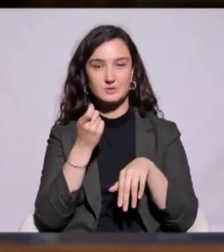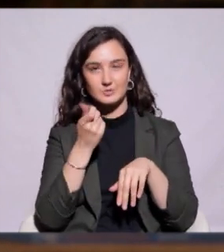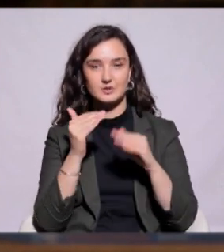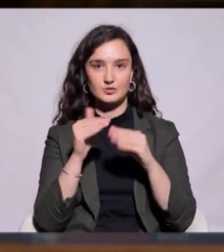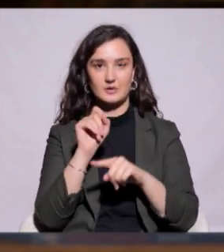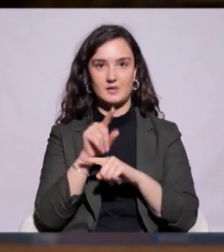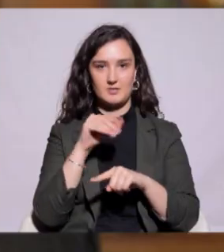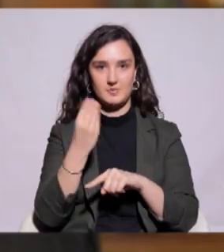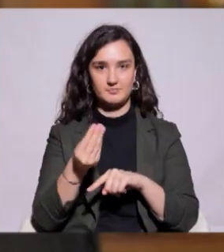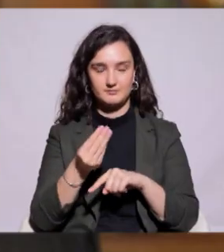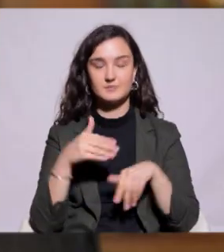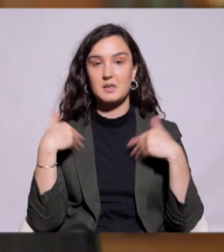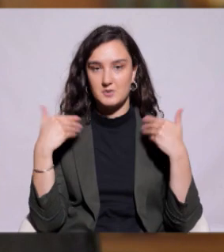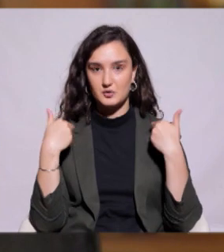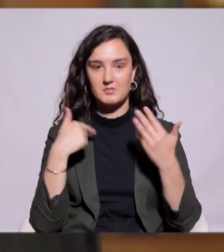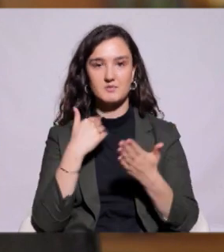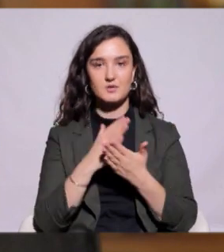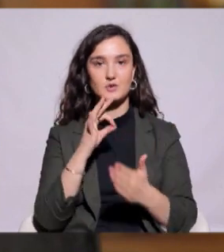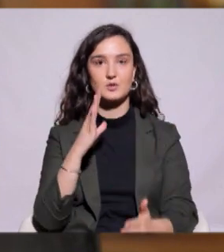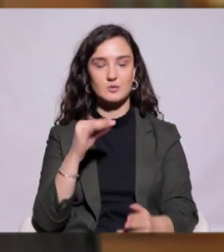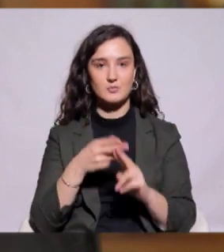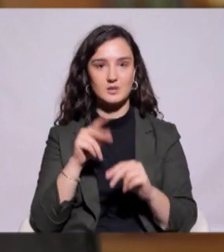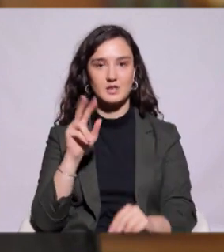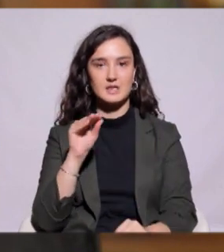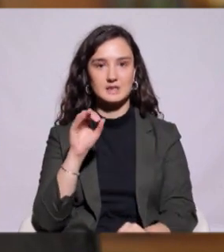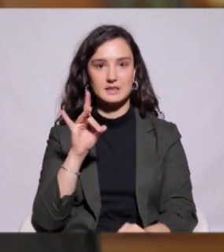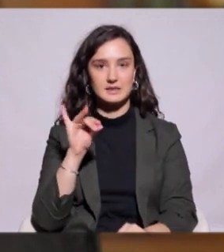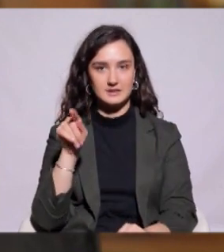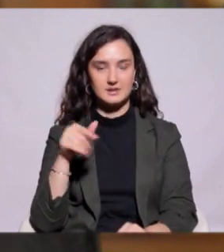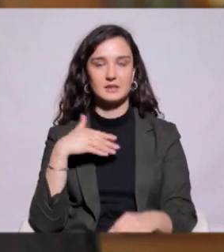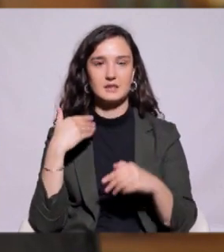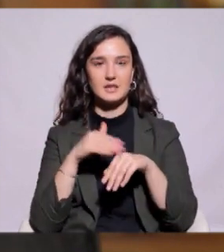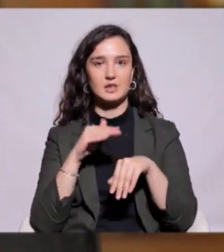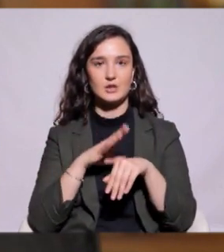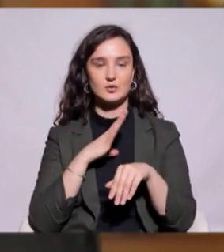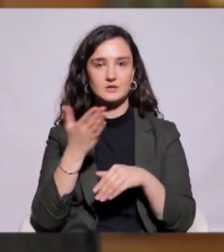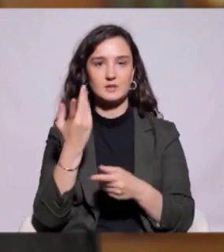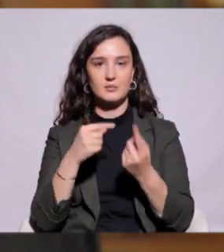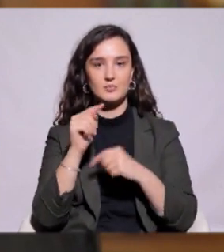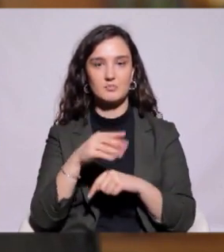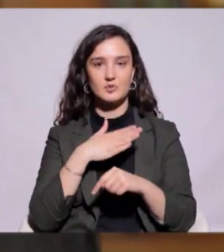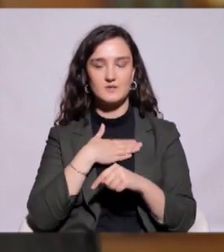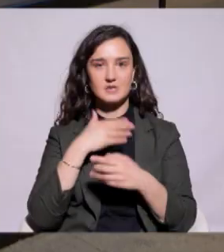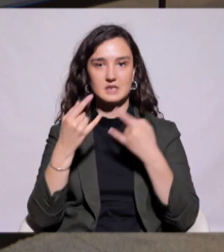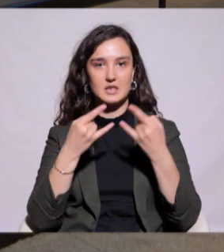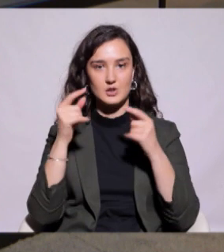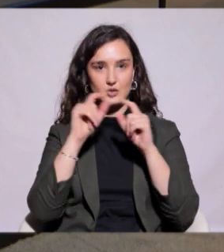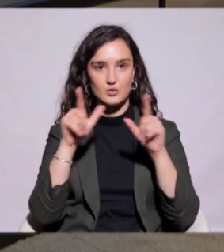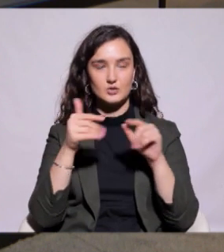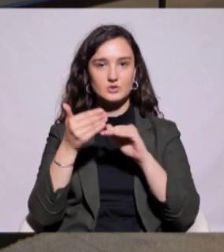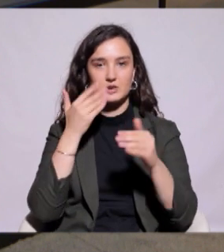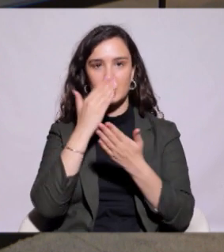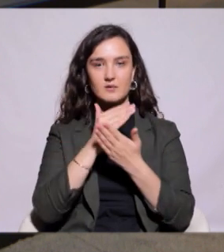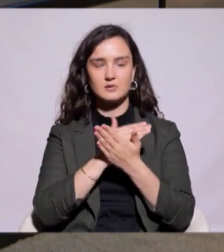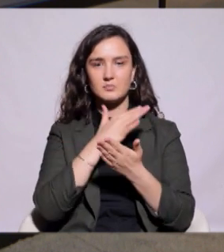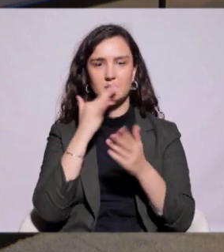of homework. გამარჯობა. მე სოფო ვარ, ეს კი მისტერ კარტერია. კეთილი იყოს თქვენი დაბრუნება ჩვენს ტელესკოლაში. ჩვენ წინა